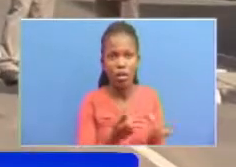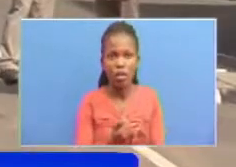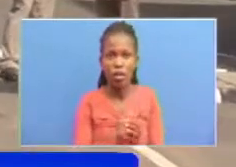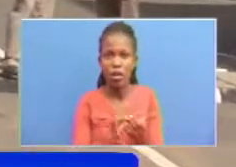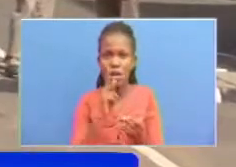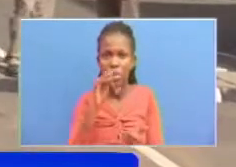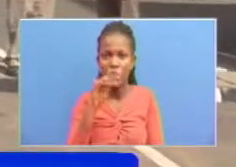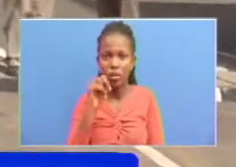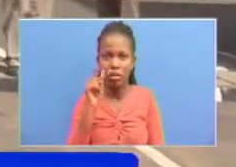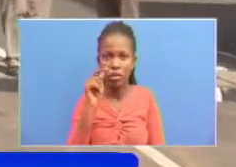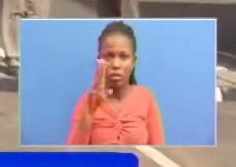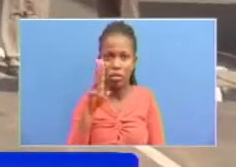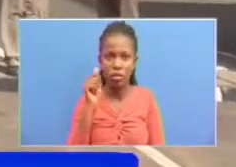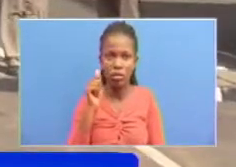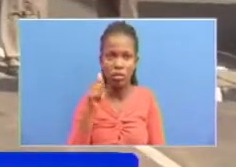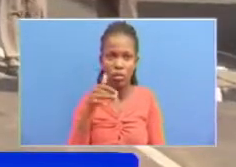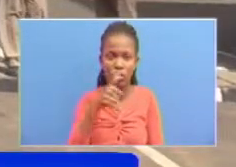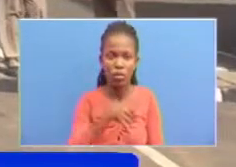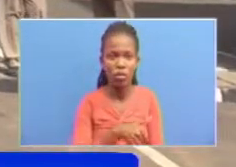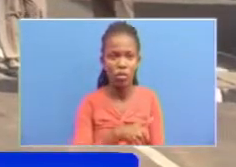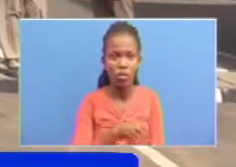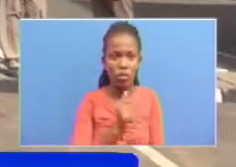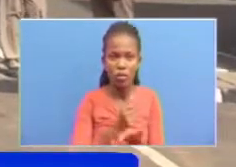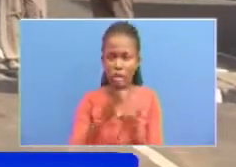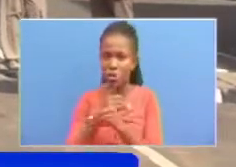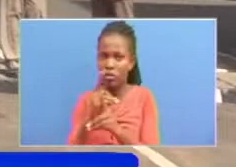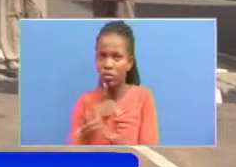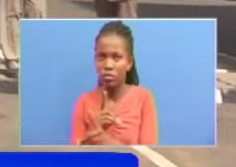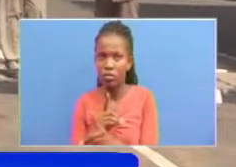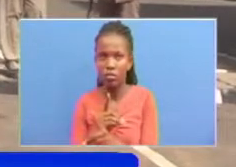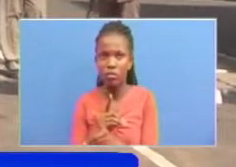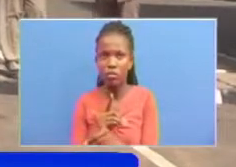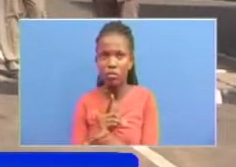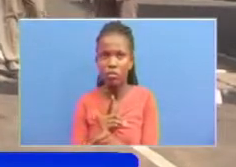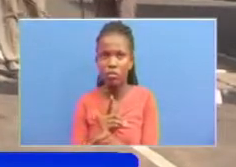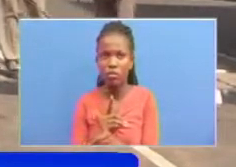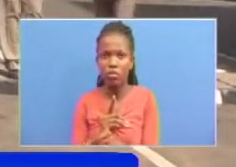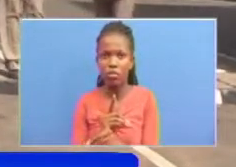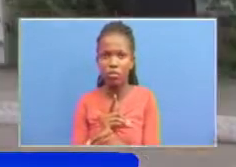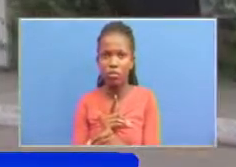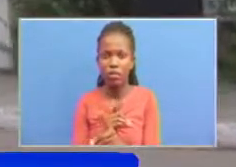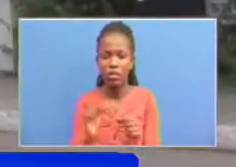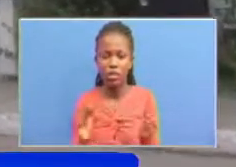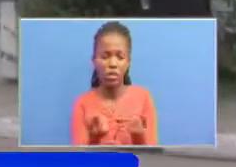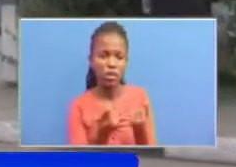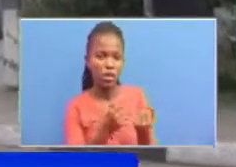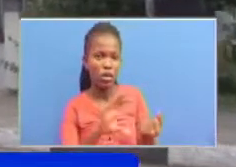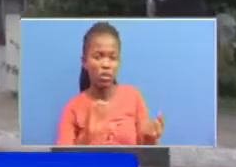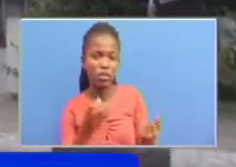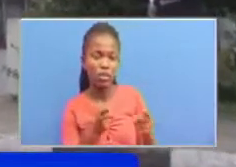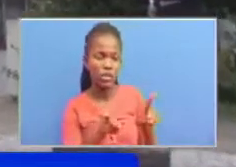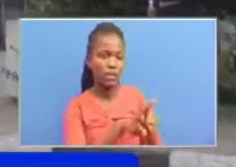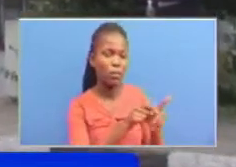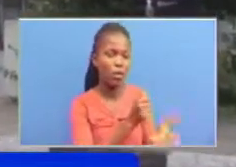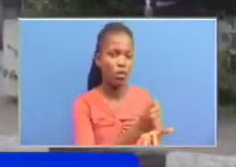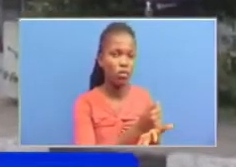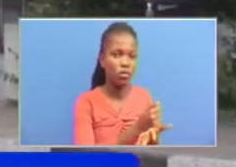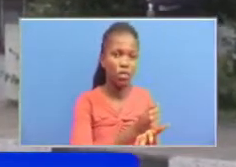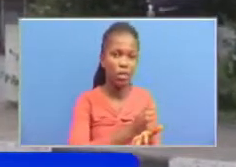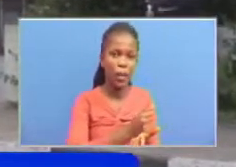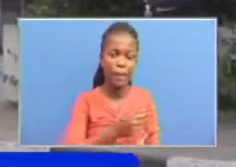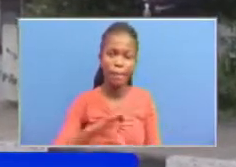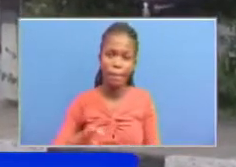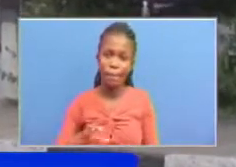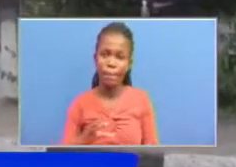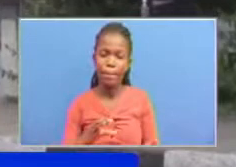natua, tasiedhe tuwe sivi kama ofisi ni mewe kifadhoka nyoka na ofisi ni kauta. Mausesei wa account yinu, wevo ofisi ni wa county commander. Na